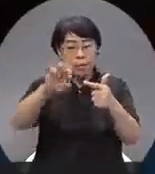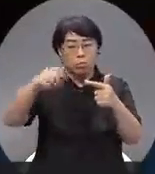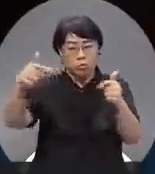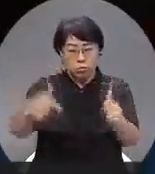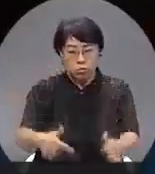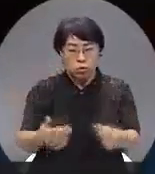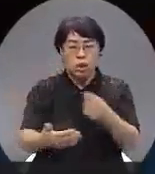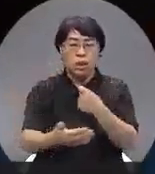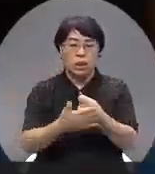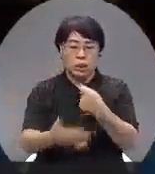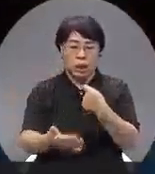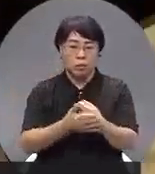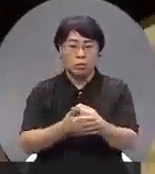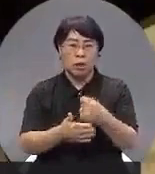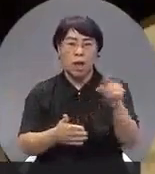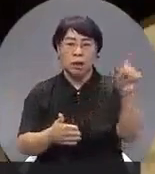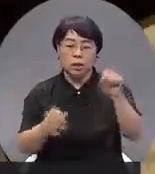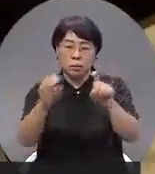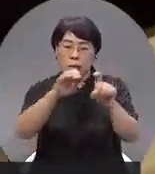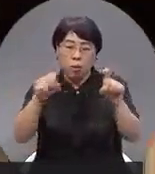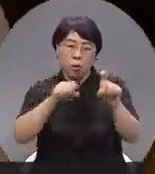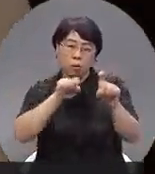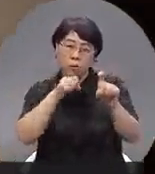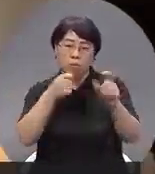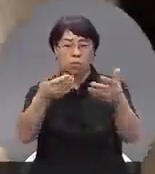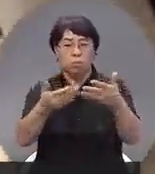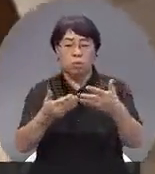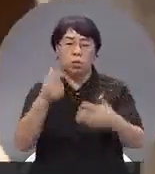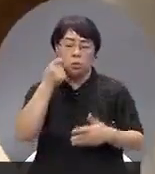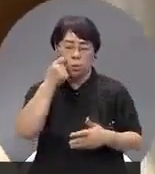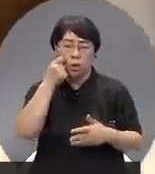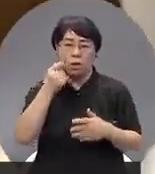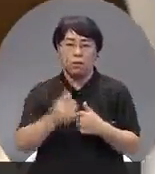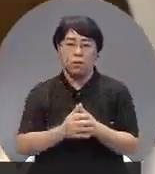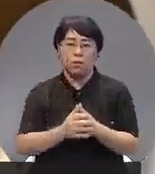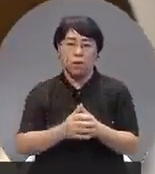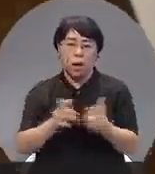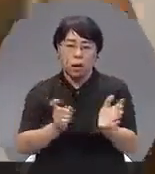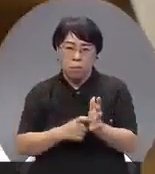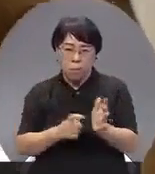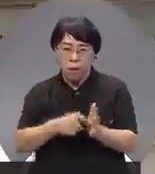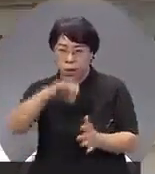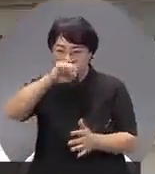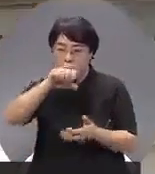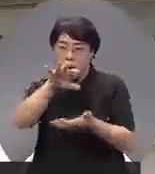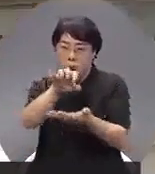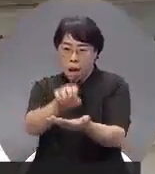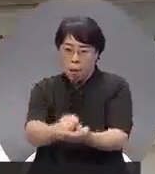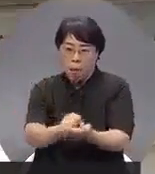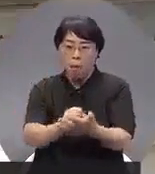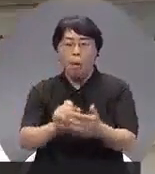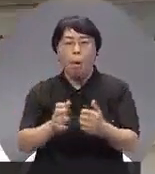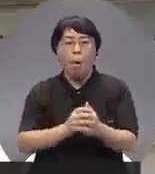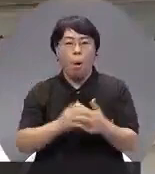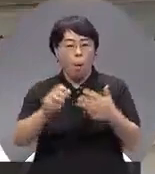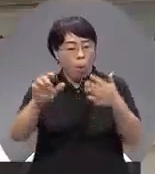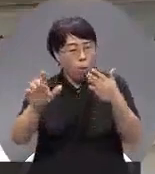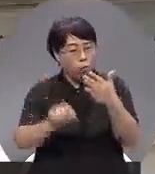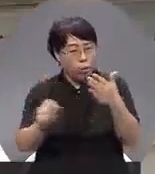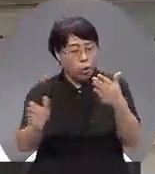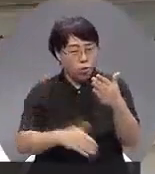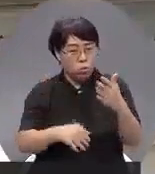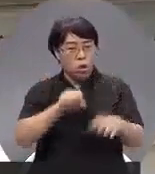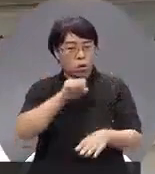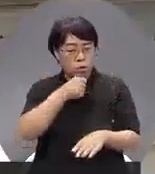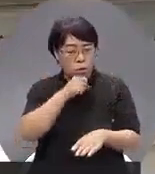청주페이 10% 인센티브 혜택을 일시 중단했습니다. 급한 대로 예산을 확보해 다음 달부터 인센티브